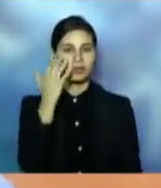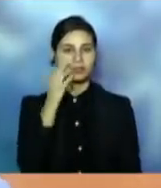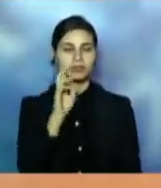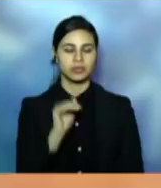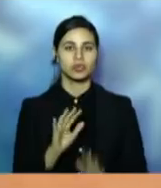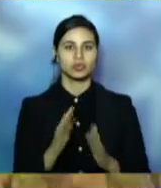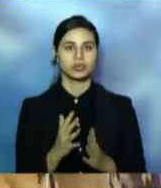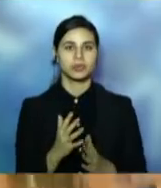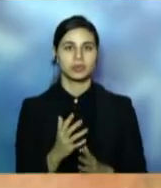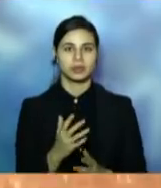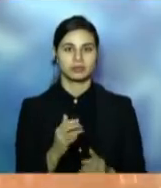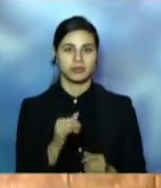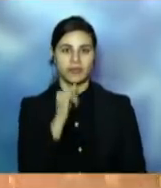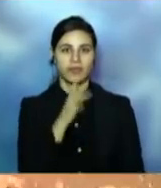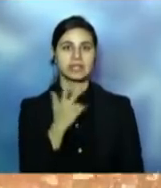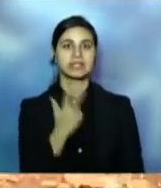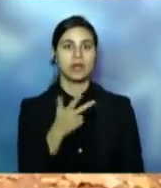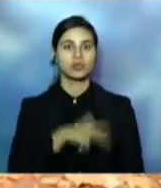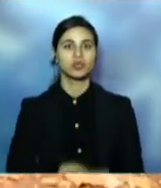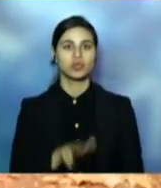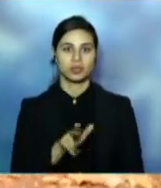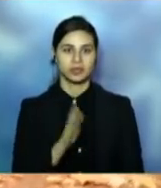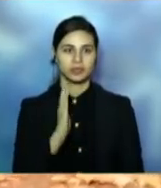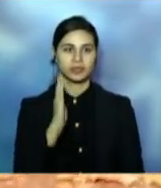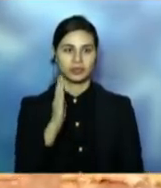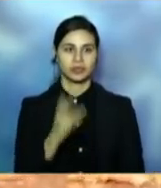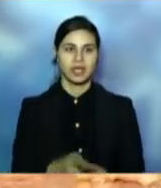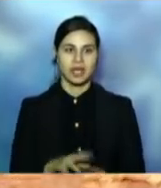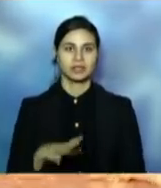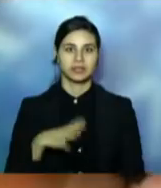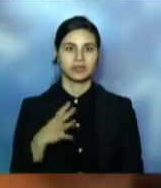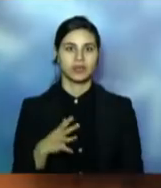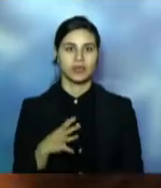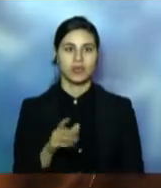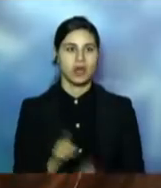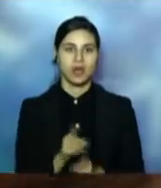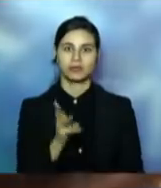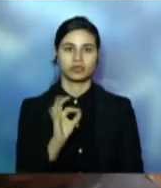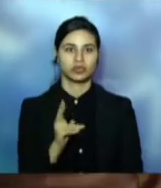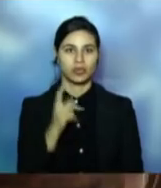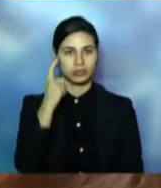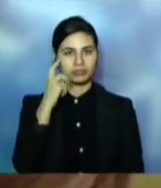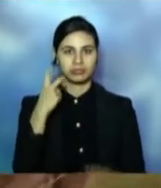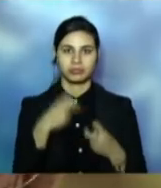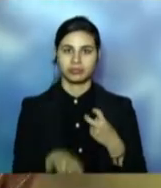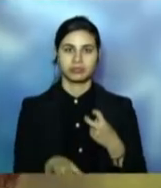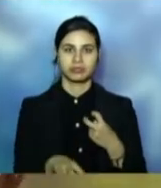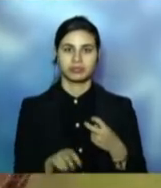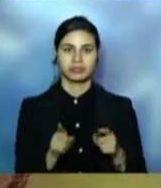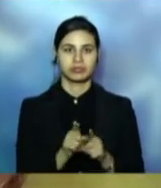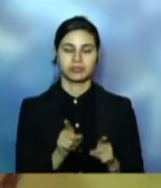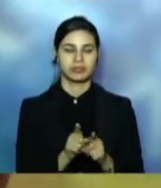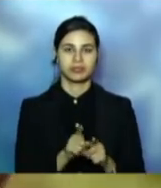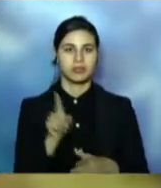უცებ თურმე სამი ტყუპი მეყოლება, ეს იყო არ ვიცი. აი